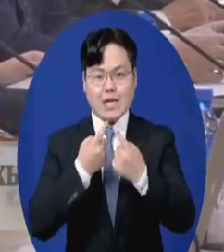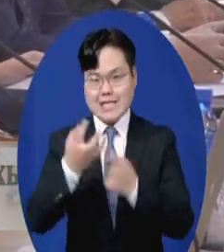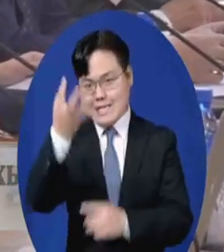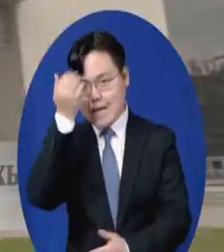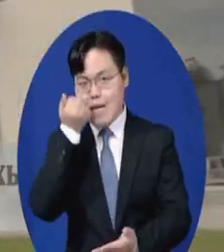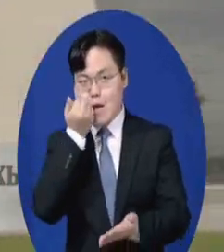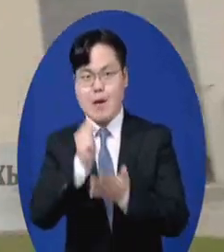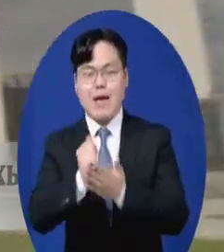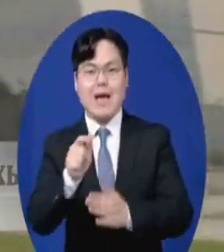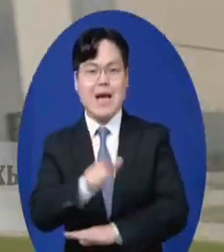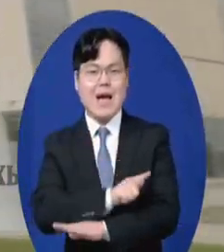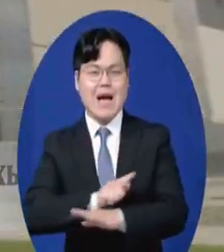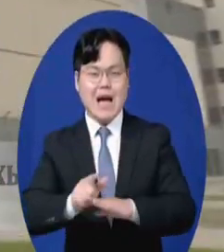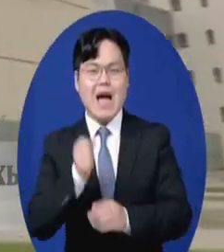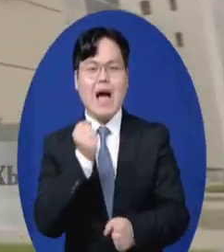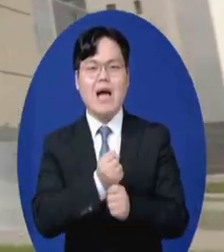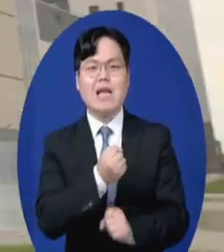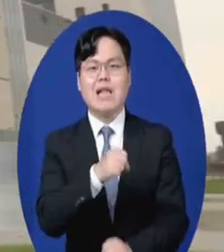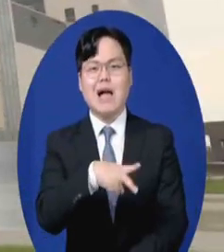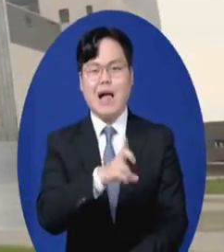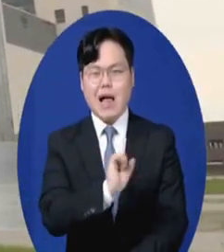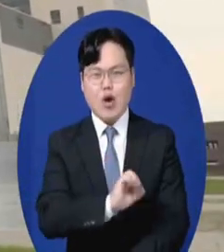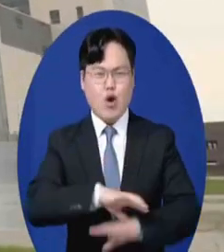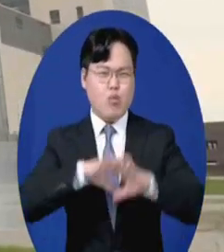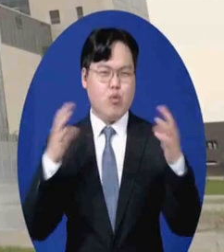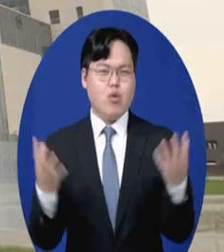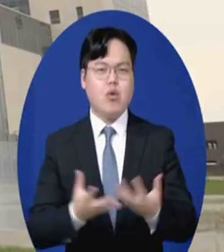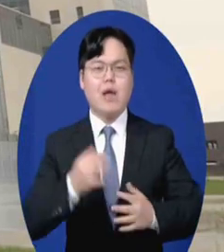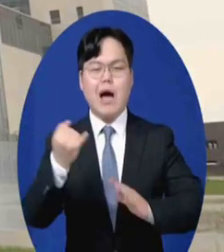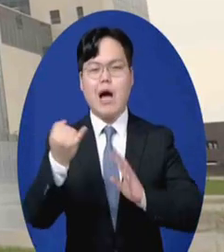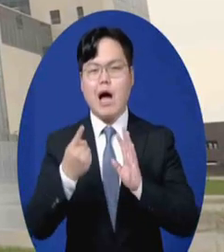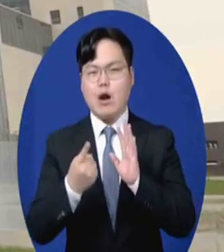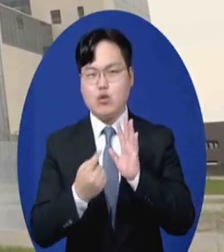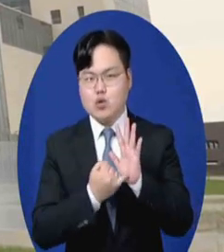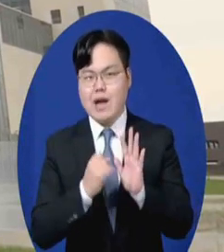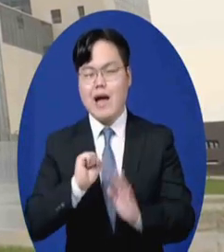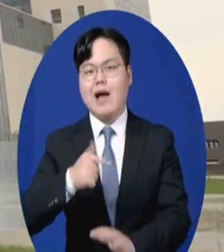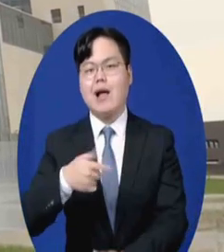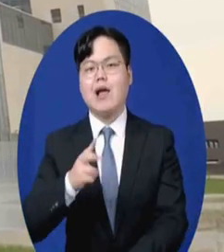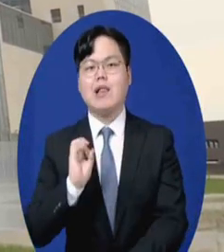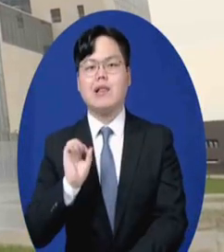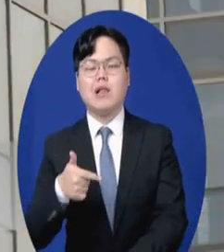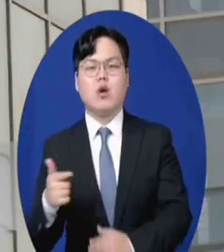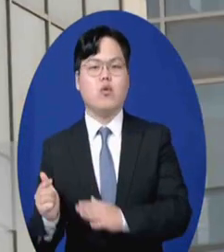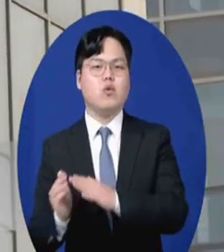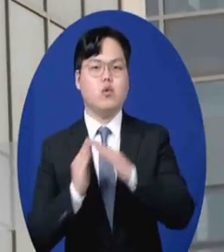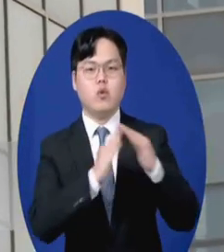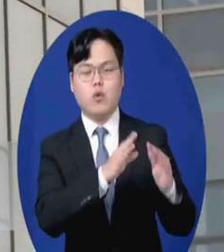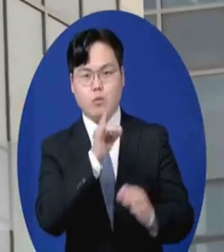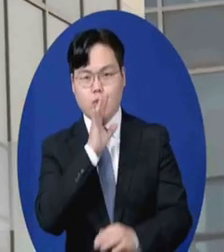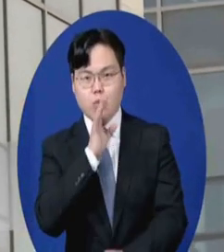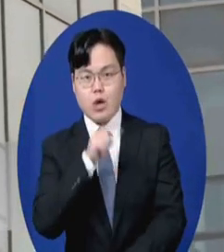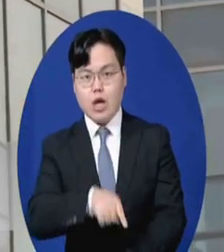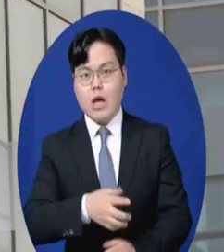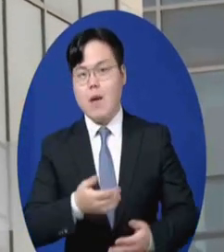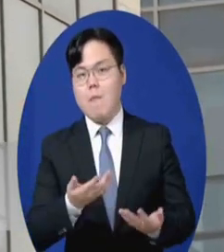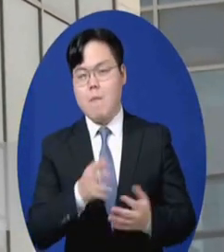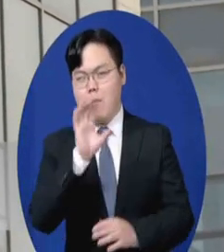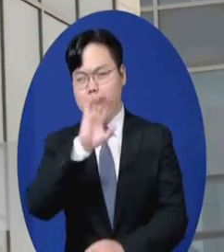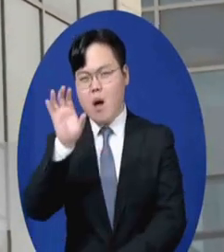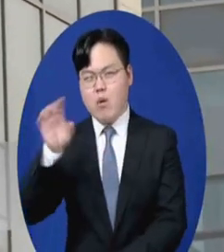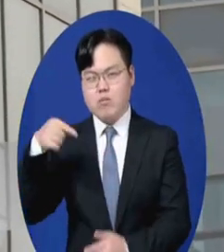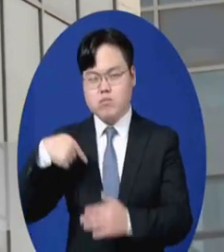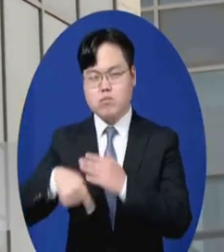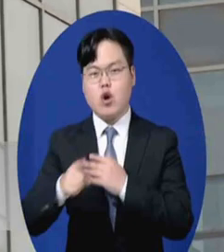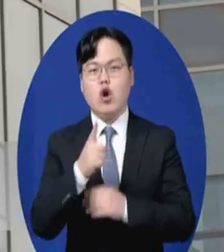даргын тамгын газар, захирагчийн ажлын алба болон нийт 16 агентлагийг нүүлгэн шилжүүлэх юм. Тухайн байгууллагуудын